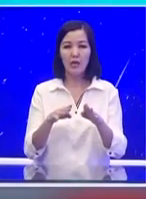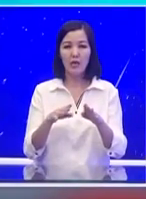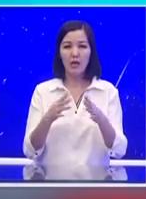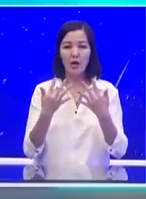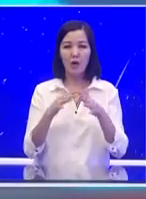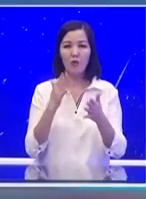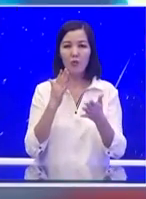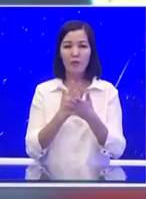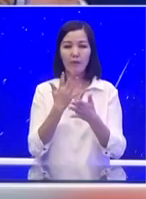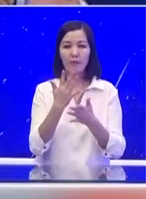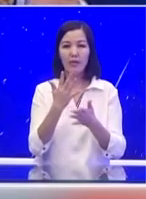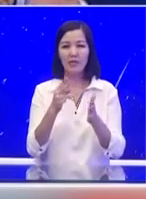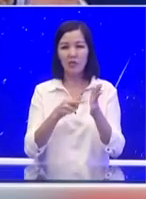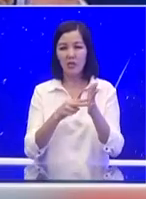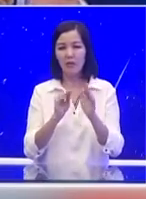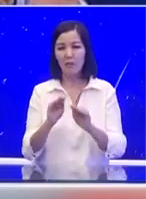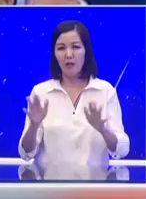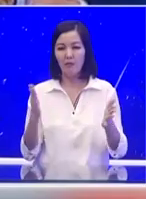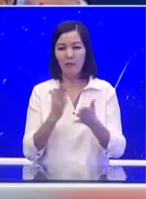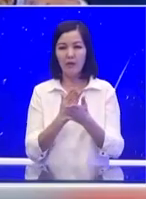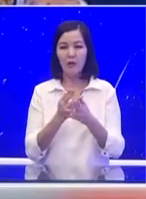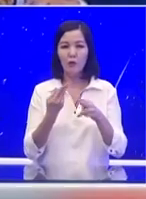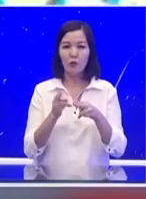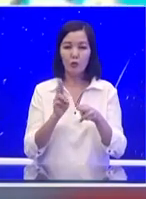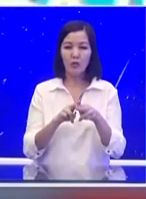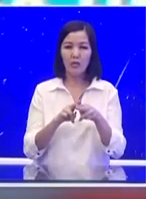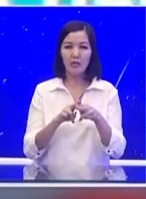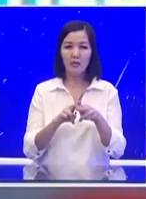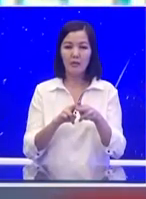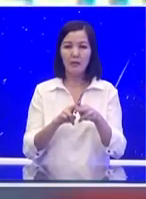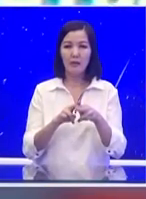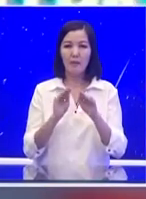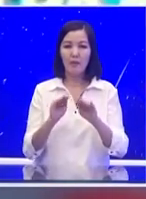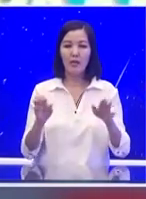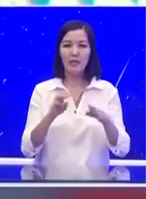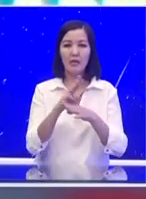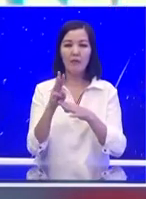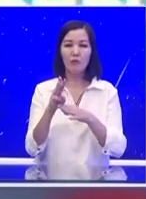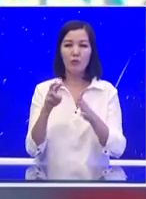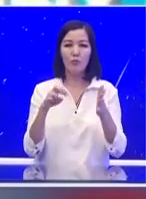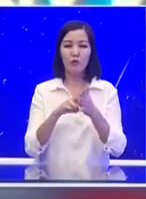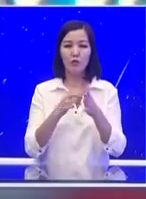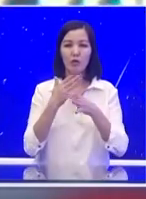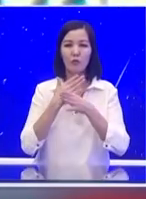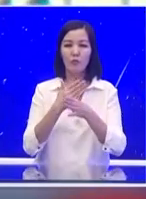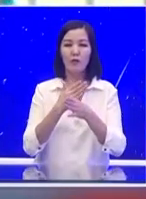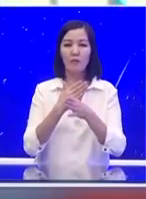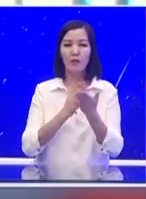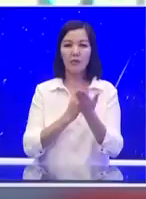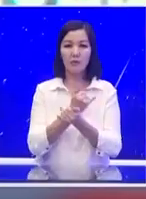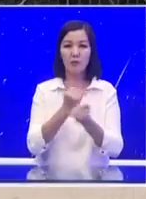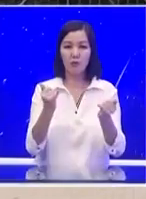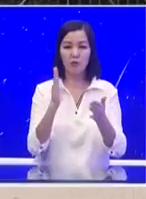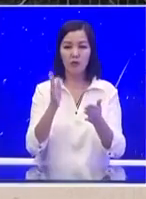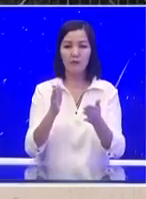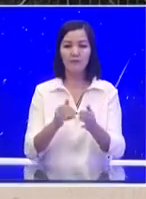әрі кетсе бір 5 бала, 7 бала ғана бар. Сондықтан осы балаларды қамту, осы почта байланысы арқылы жүретін